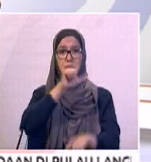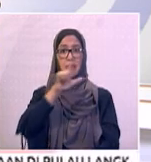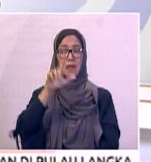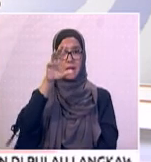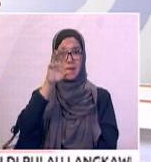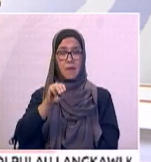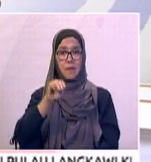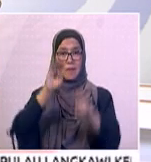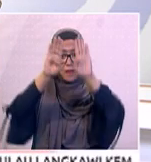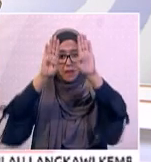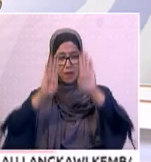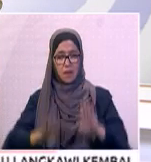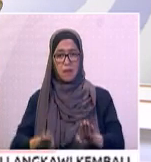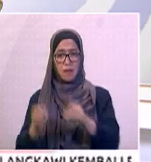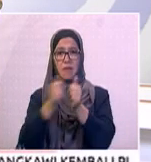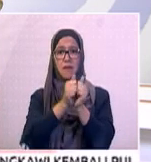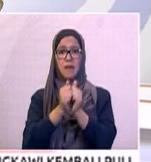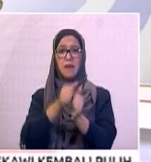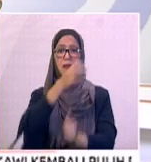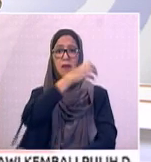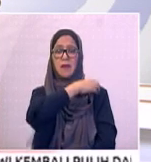pegawainya Kamarudin Mokhtar.